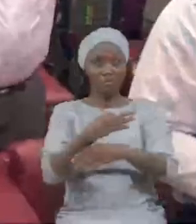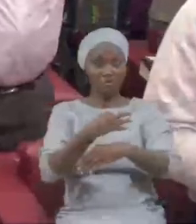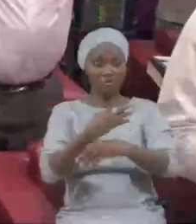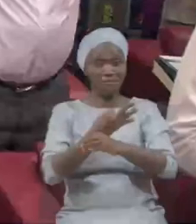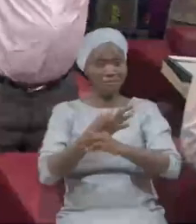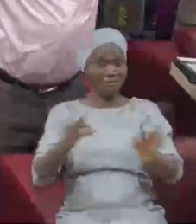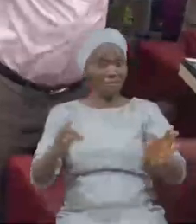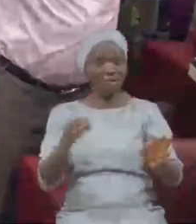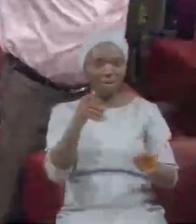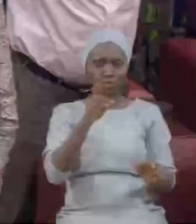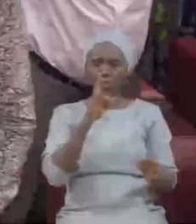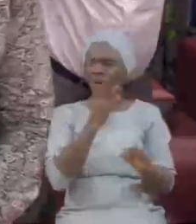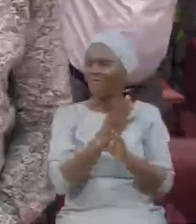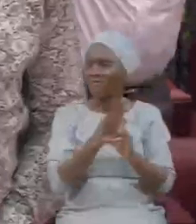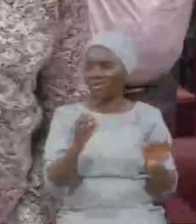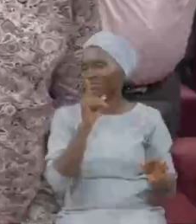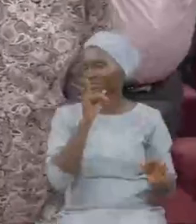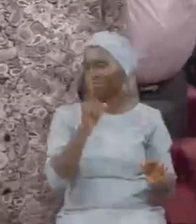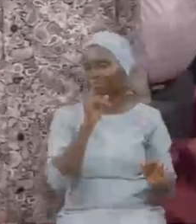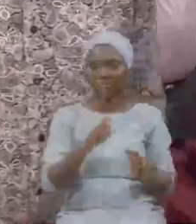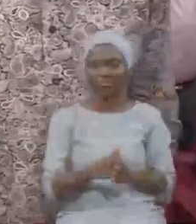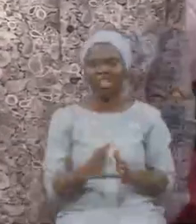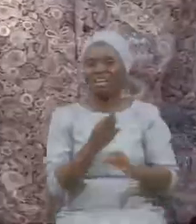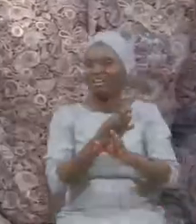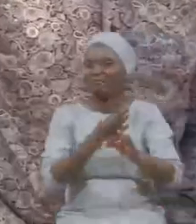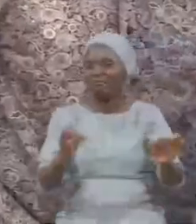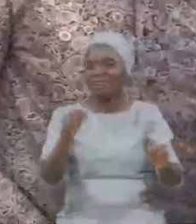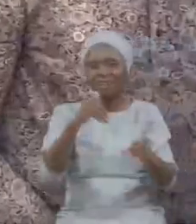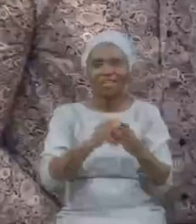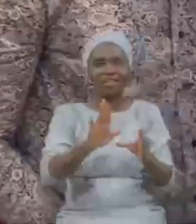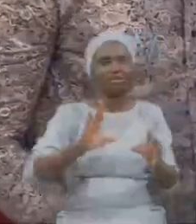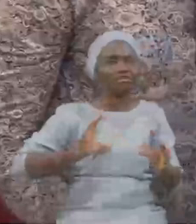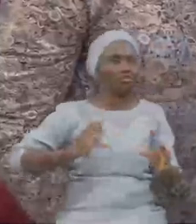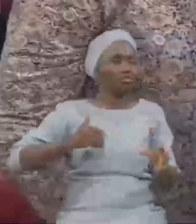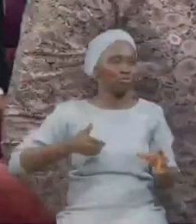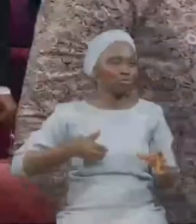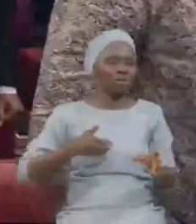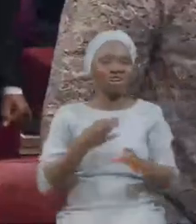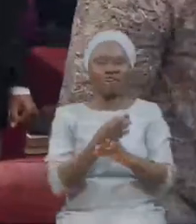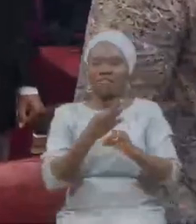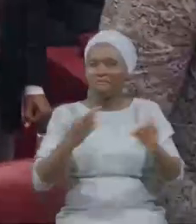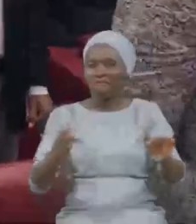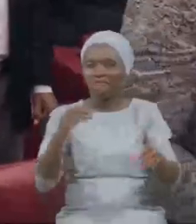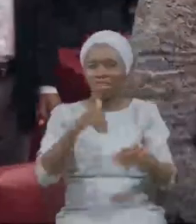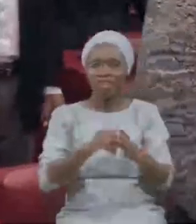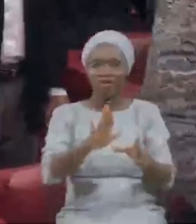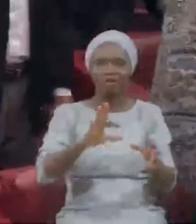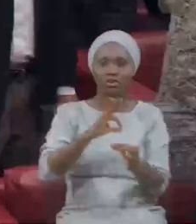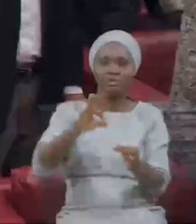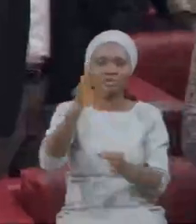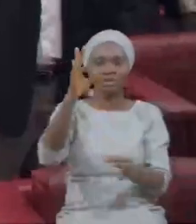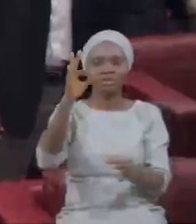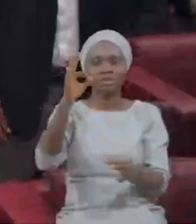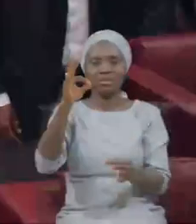Puisque le Fils vous a affranchi, vous êtes réellement libre. Libre dans votre âme, libre dans votre